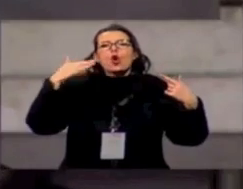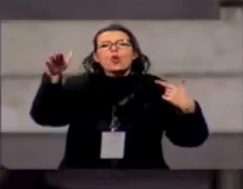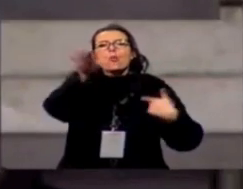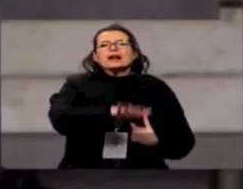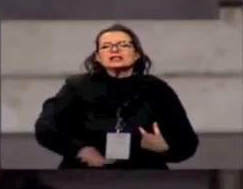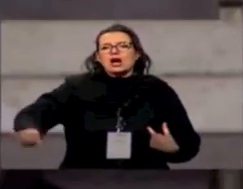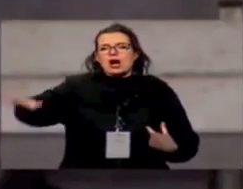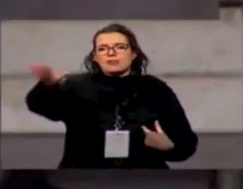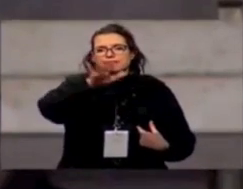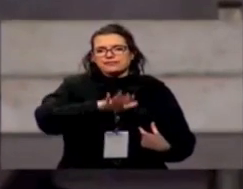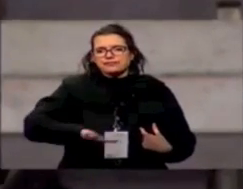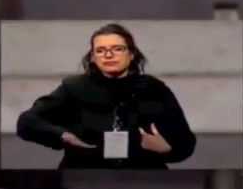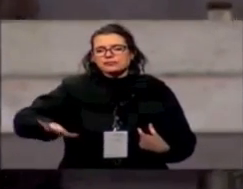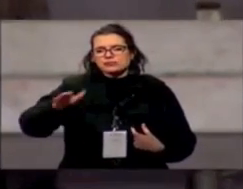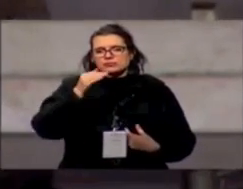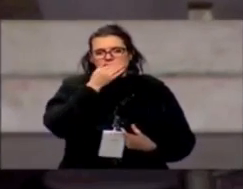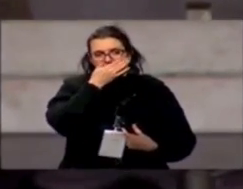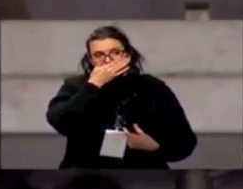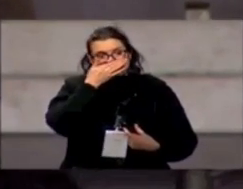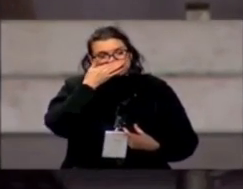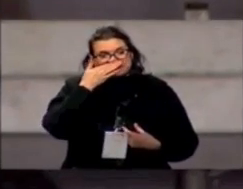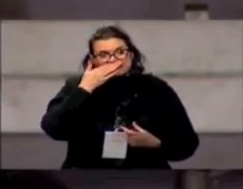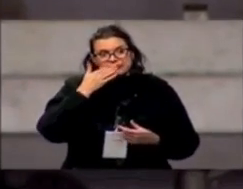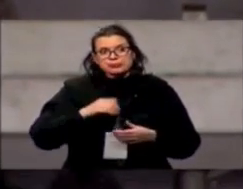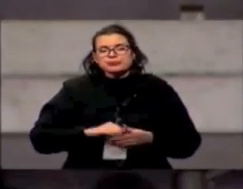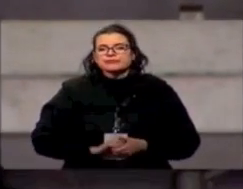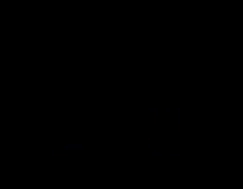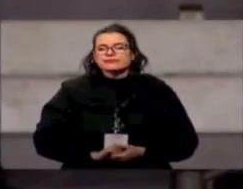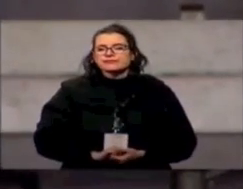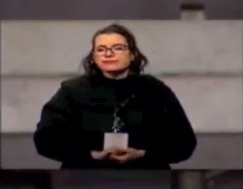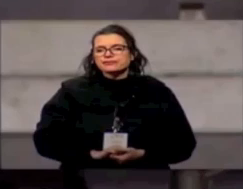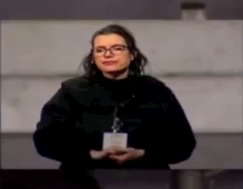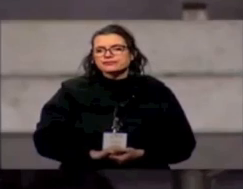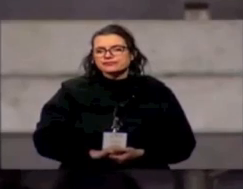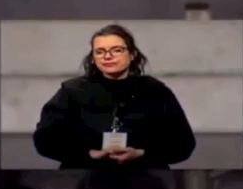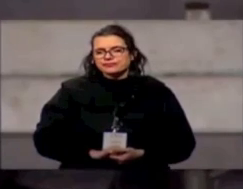dell'umanità ma non ma